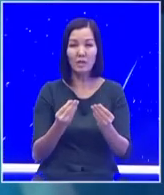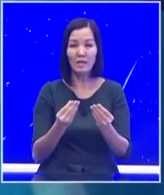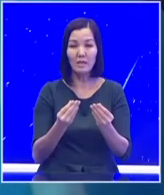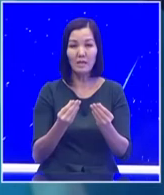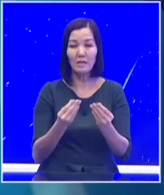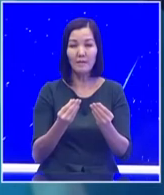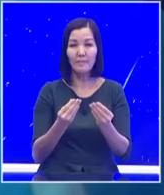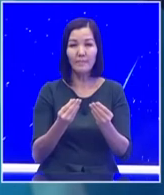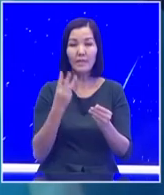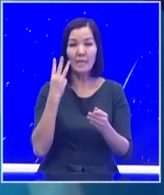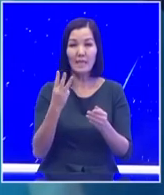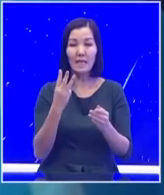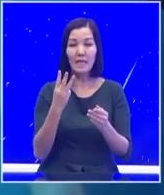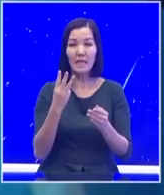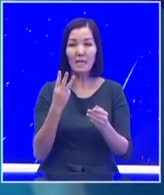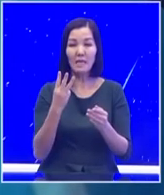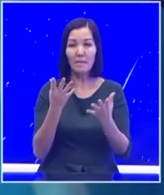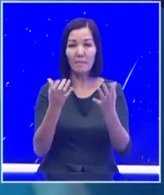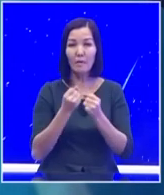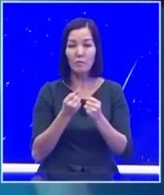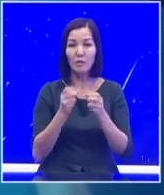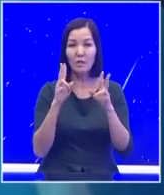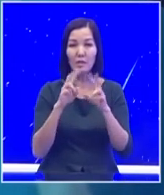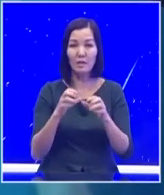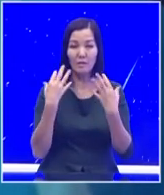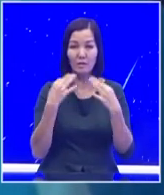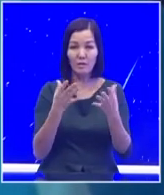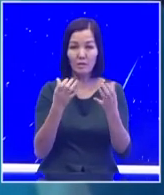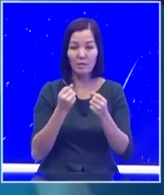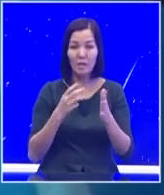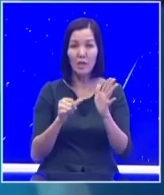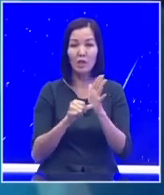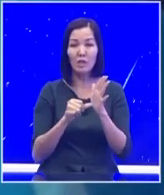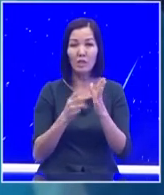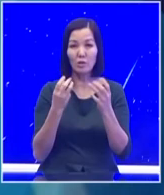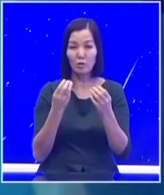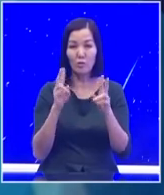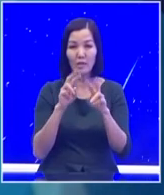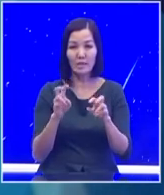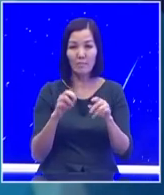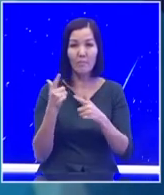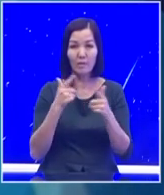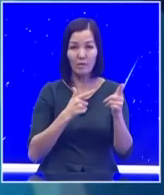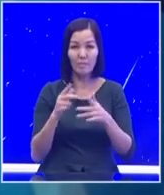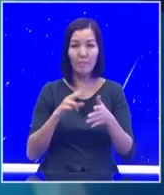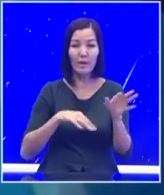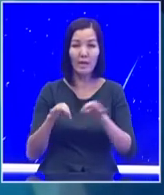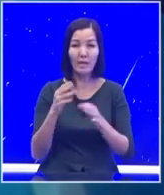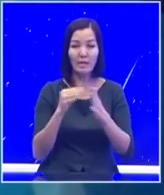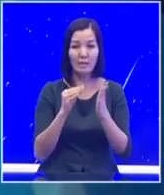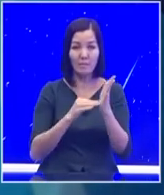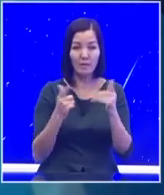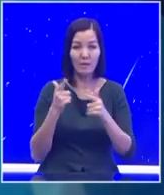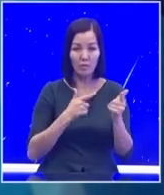из них 3, значит, получены экспертизы положительные, и 6 еще разрабатывается проектно-сметная